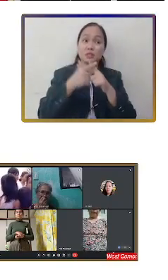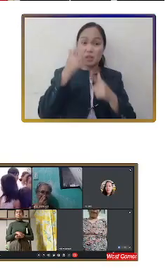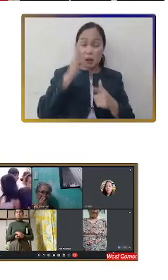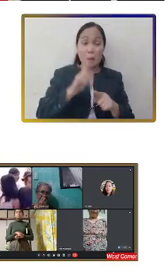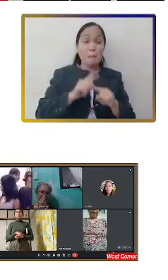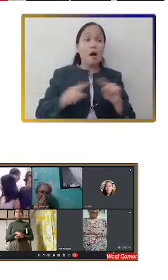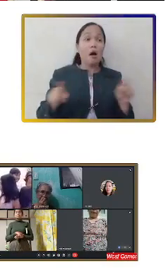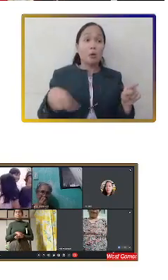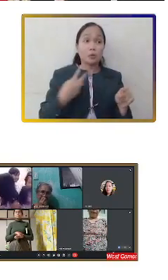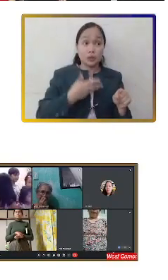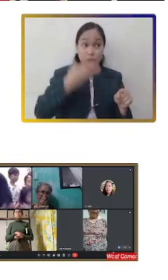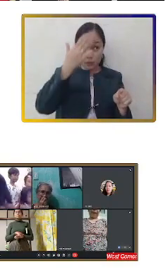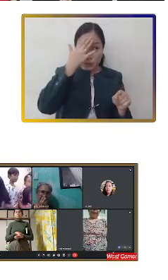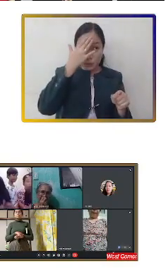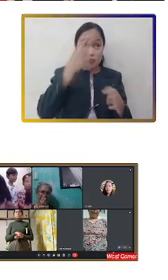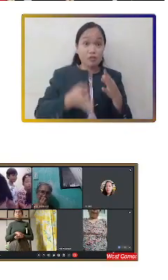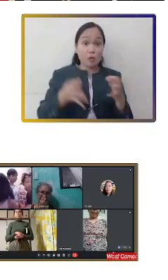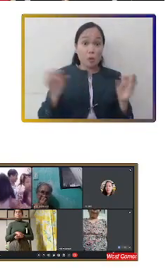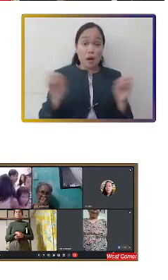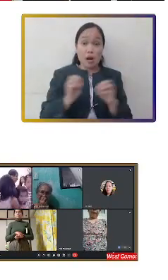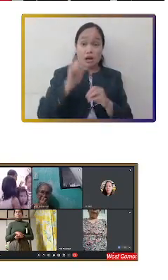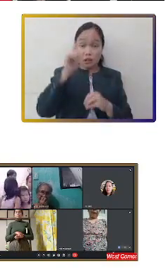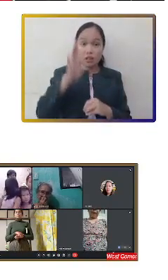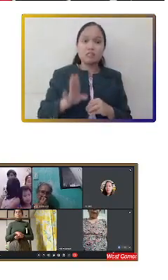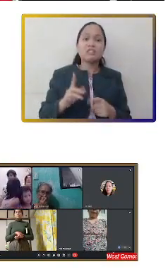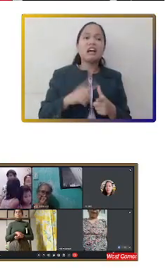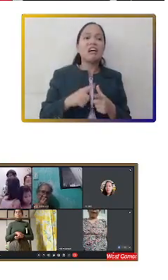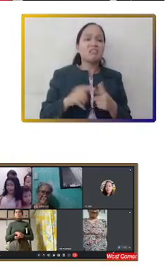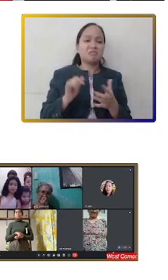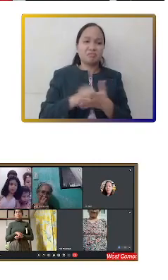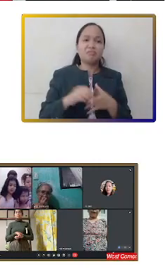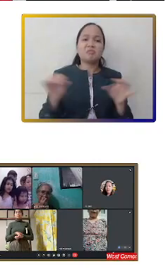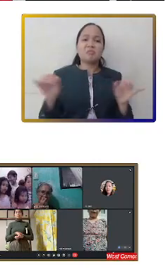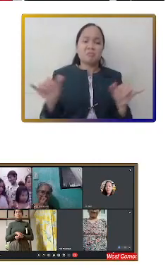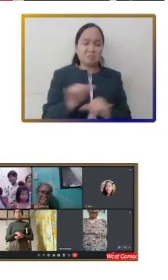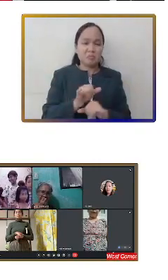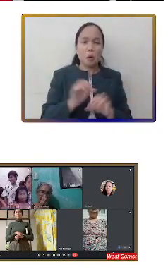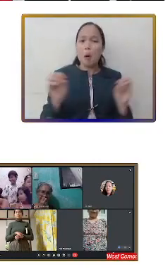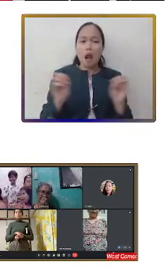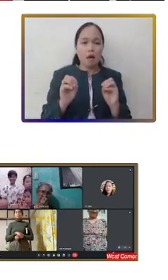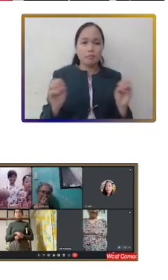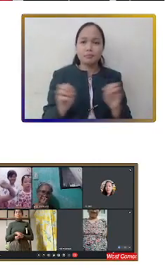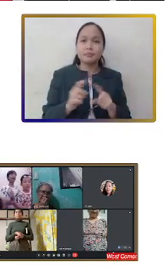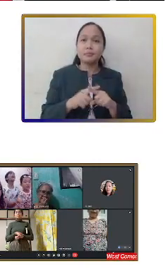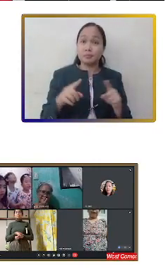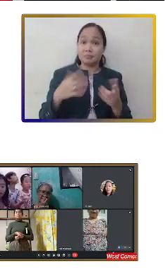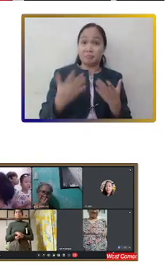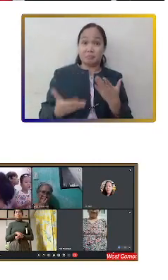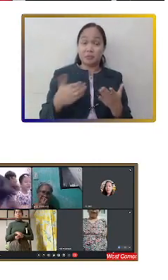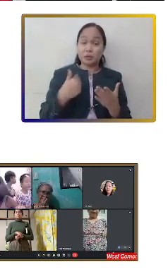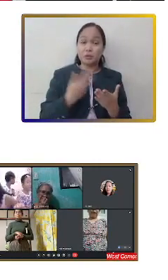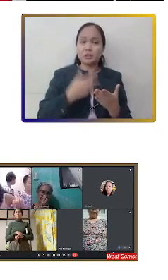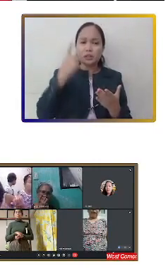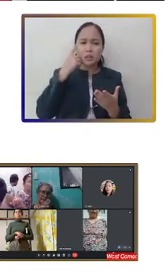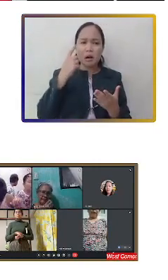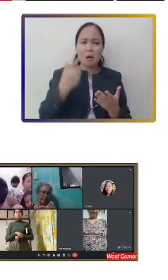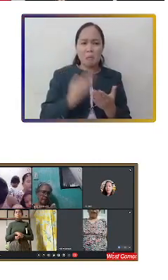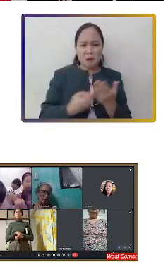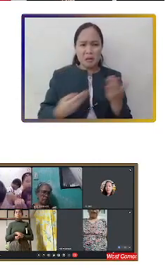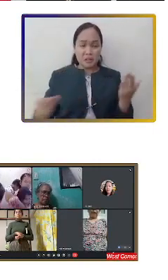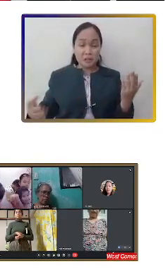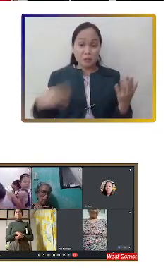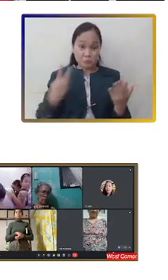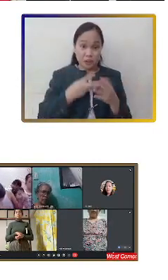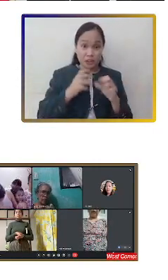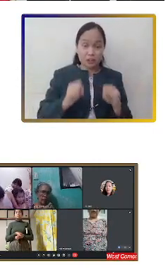na kung wala ang Diyos, wala rin yan. You see, maaari kaya natin i-provide yung material things, but how about yung